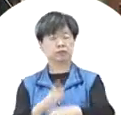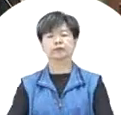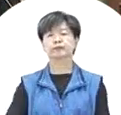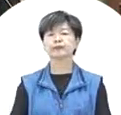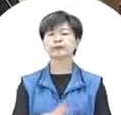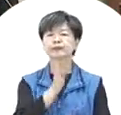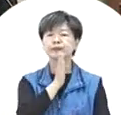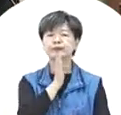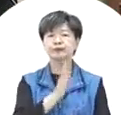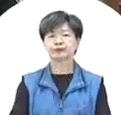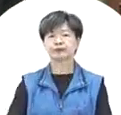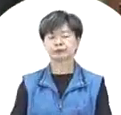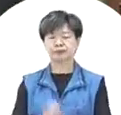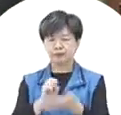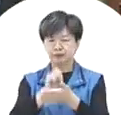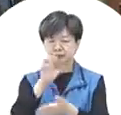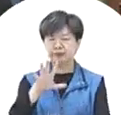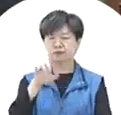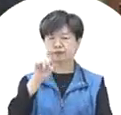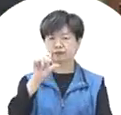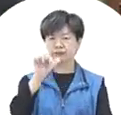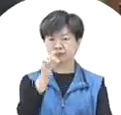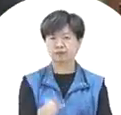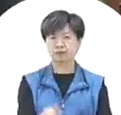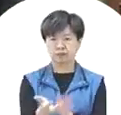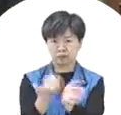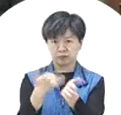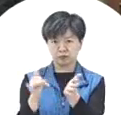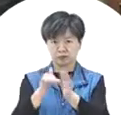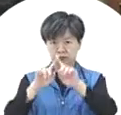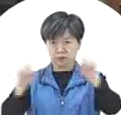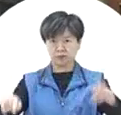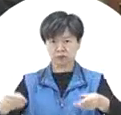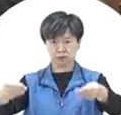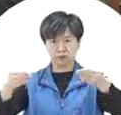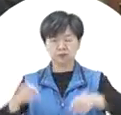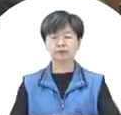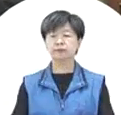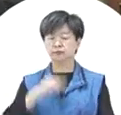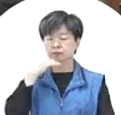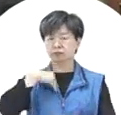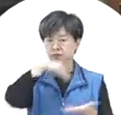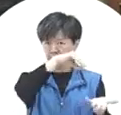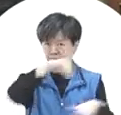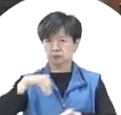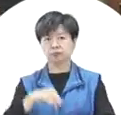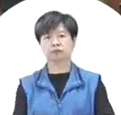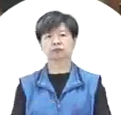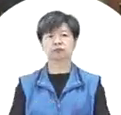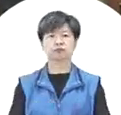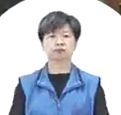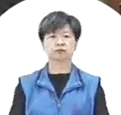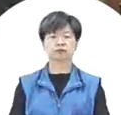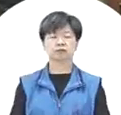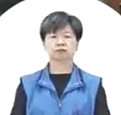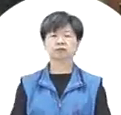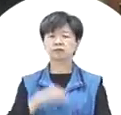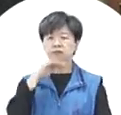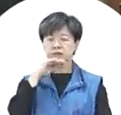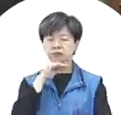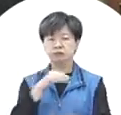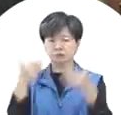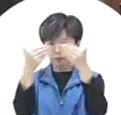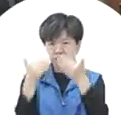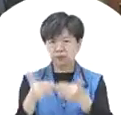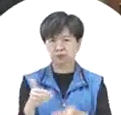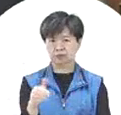今年的预算 15亿， 你的预算书拿出来看一看。 好，等一下我。 我 没关系，等一下我们再跟议员对一下，好